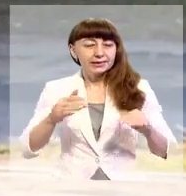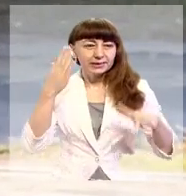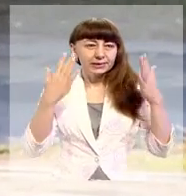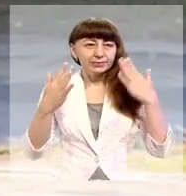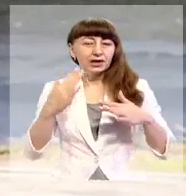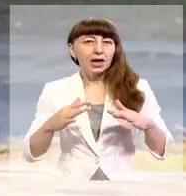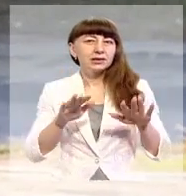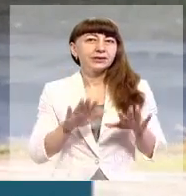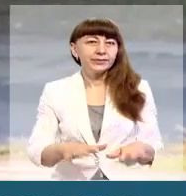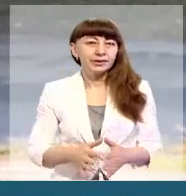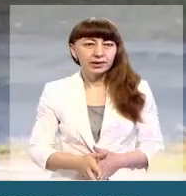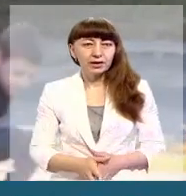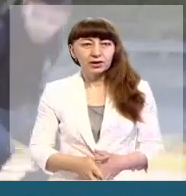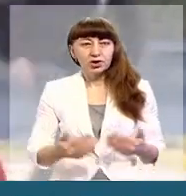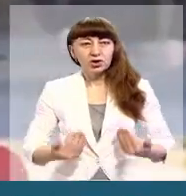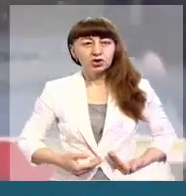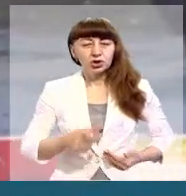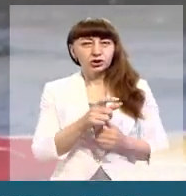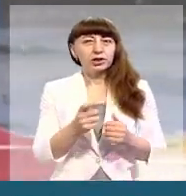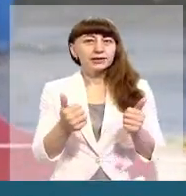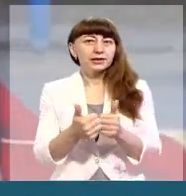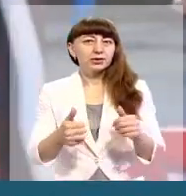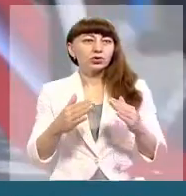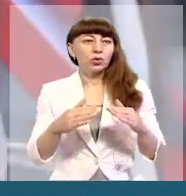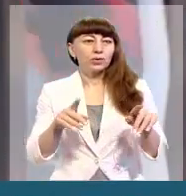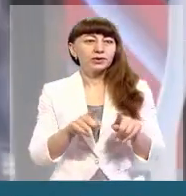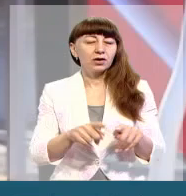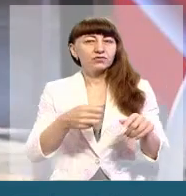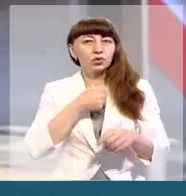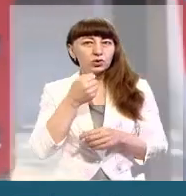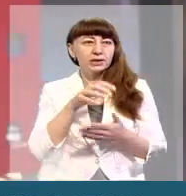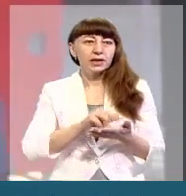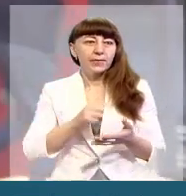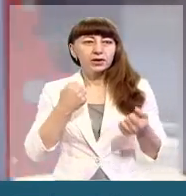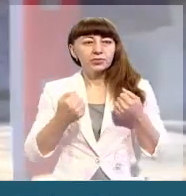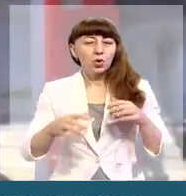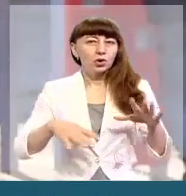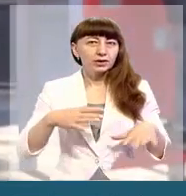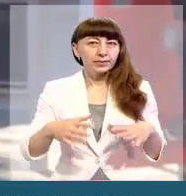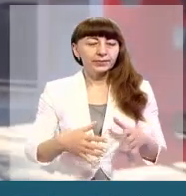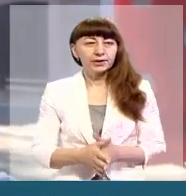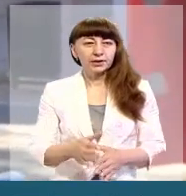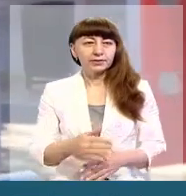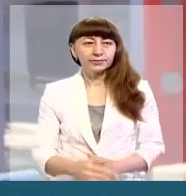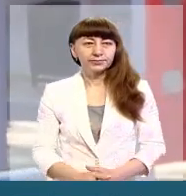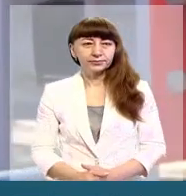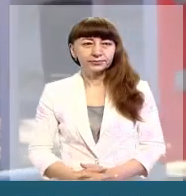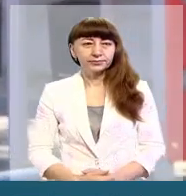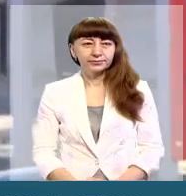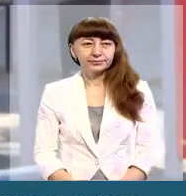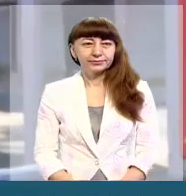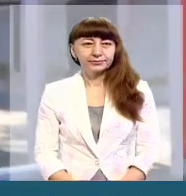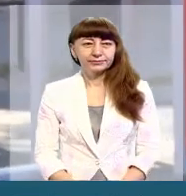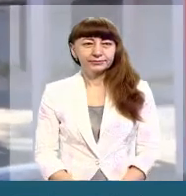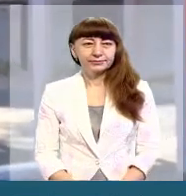да пайдаланады. Дәл осы спорттық жаттығу жабдықтарымен үлкендер де ересектер де келіп шұғылданады. Мен де шұғылданып көрейін деп